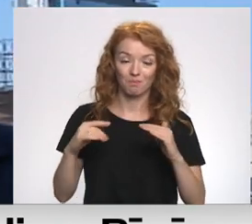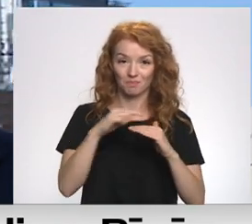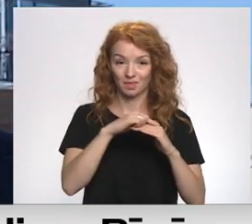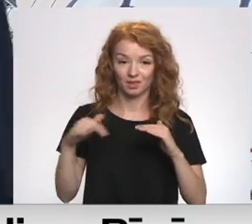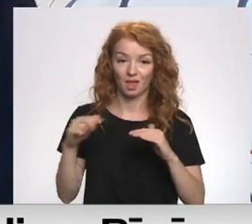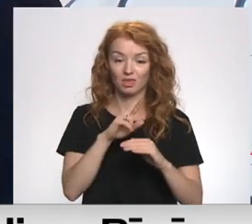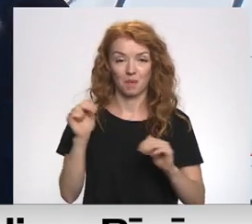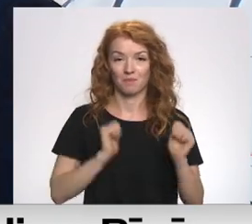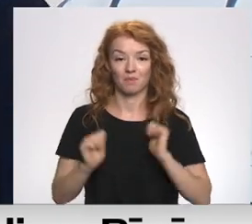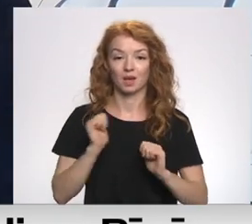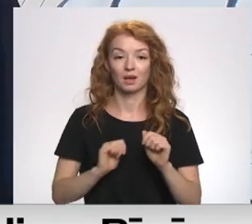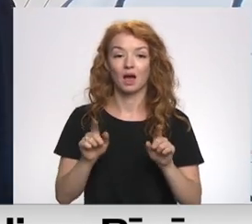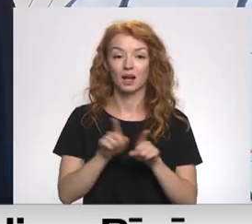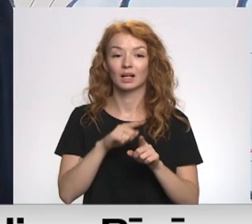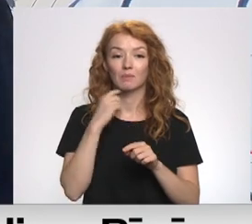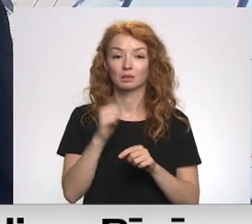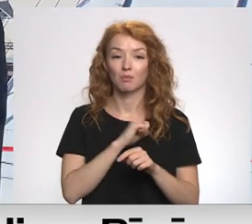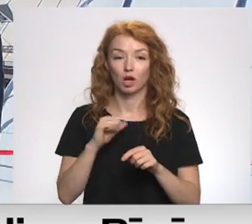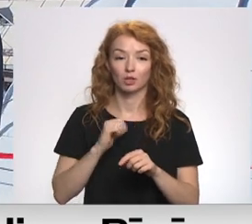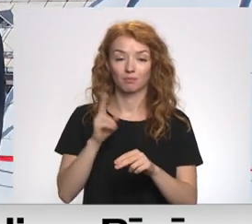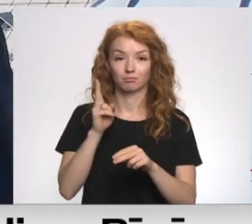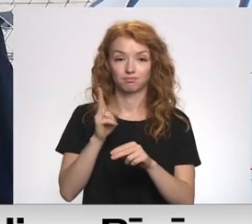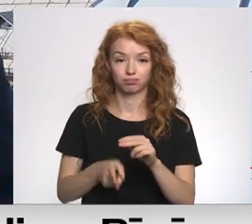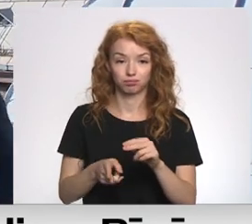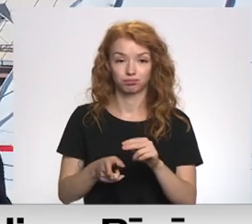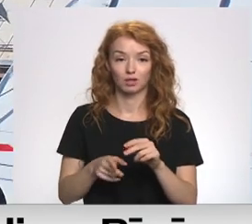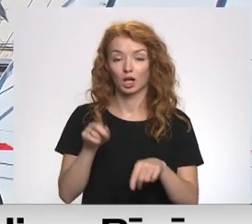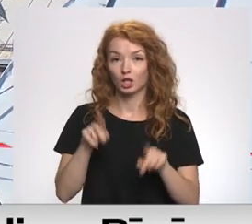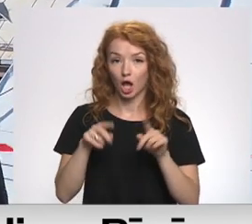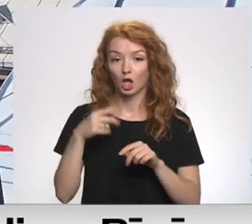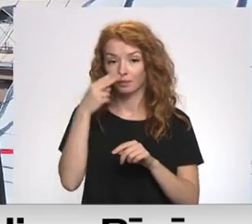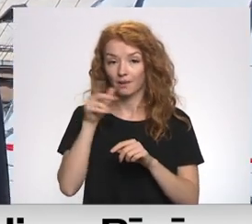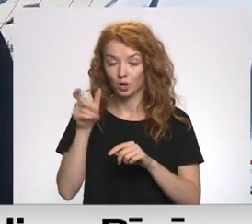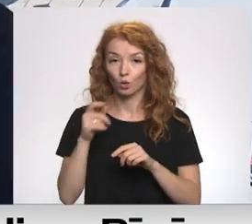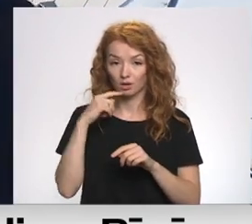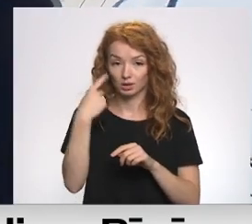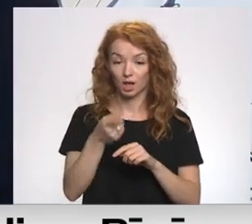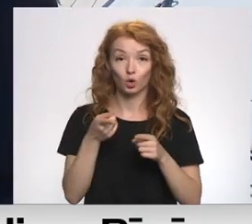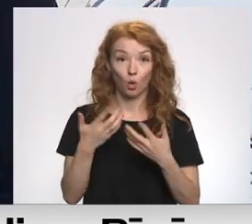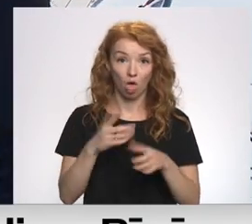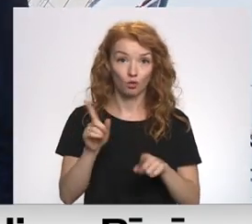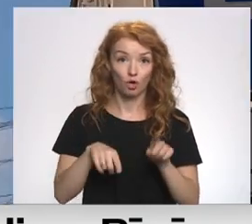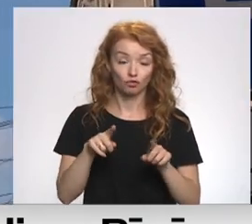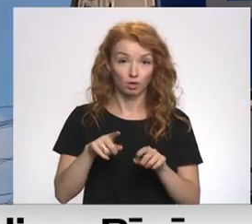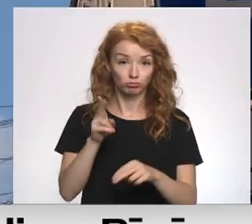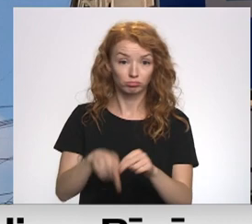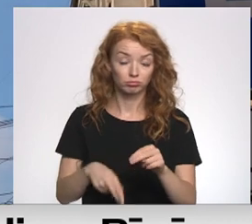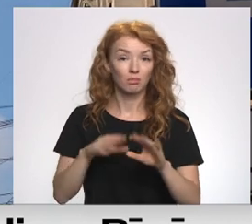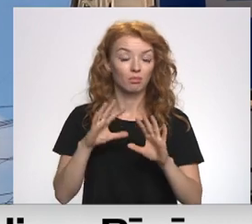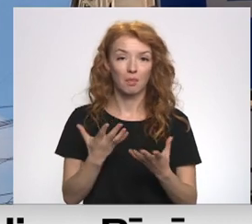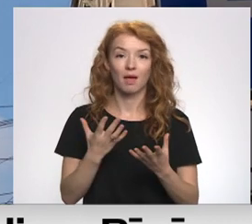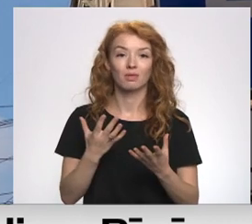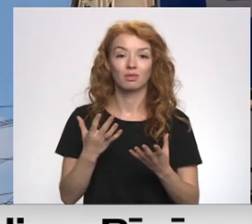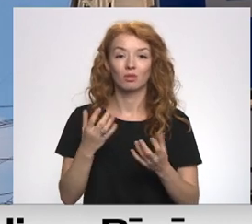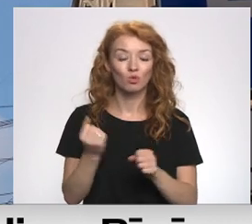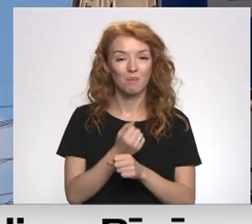mūs neapmierina. Gribētos pašiem vadus nogriezt, saka daži apsaimniekotāji un citi to jau esot izdarījuši. Bet ar to iesaka